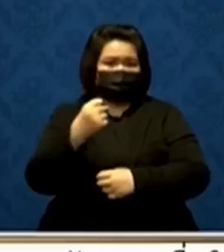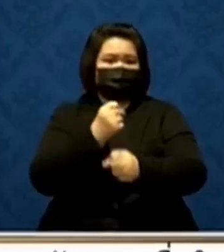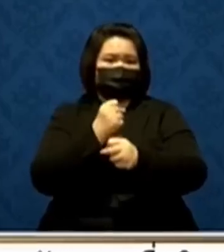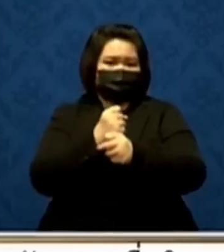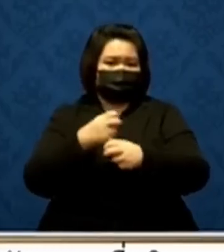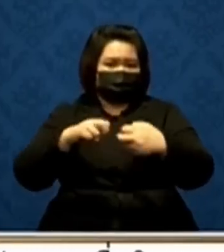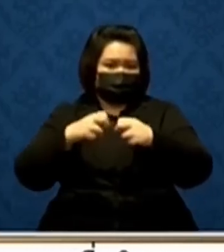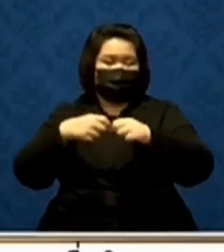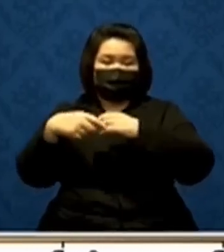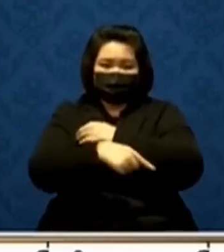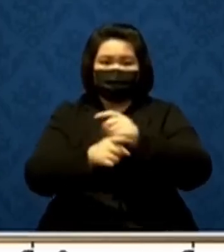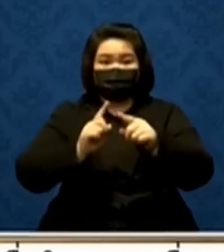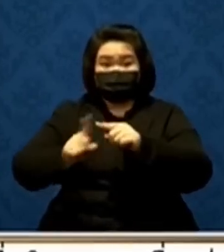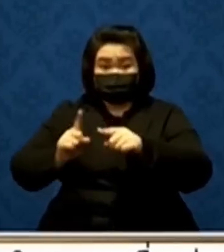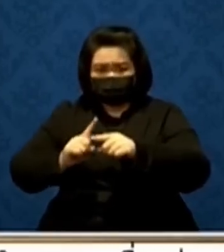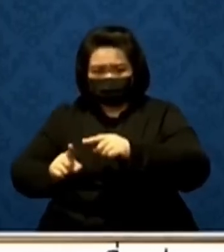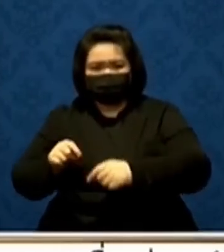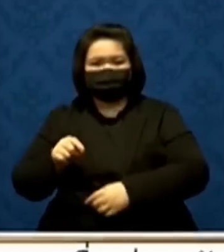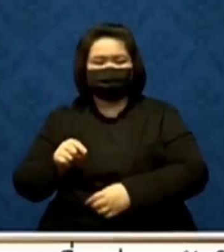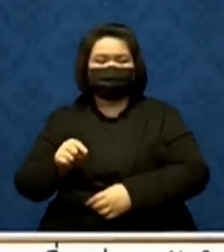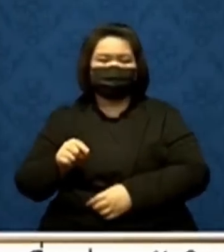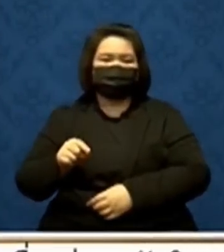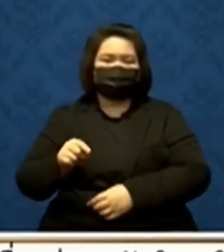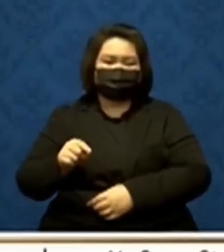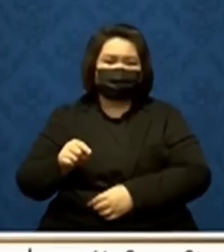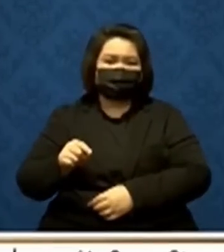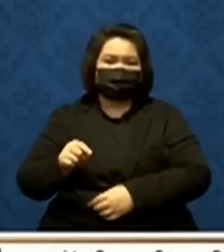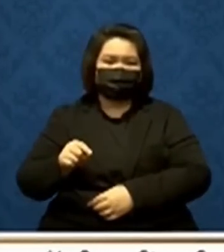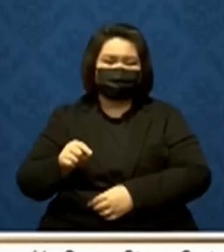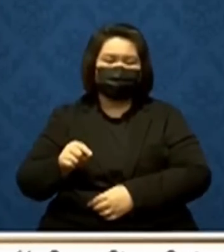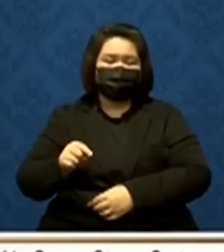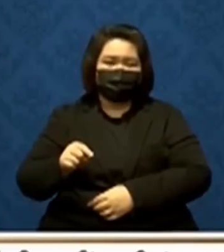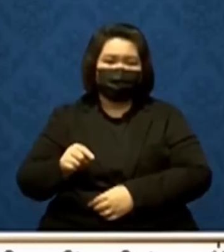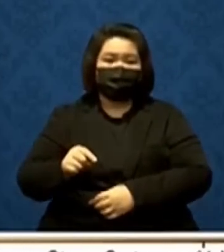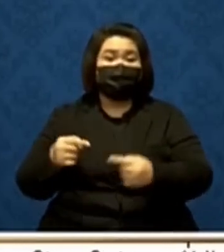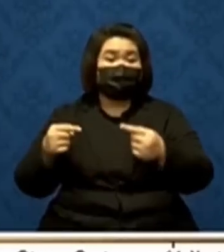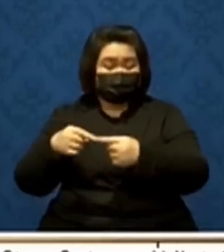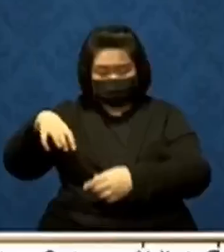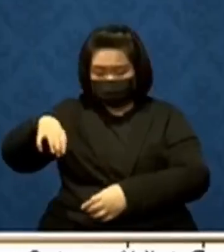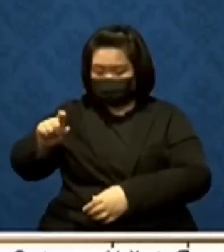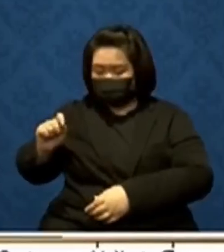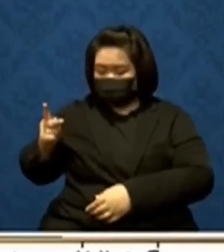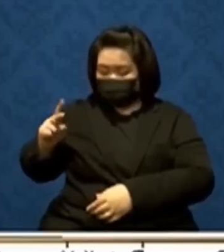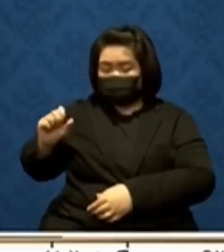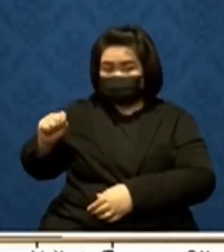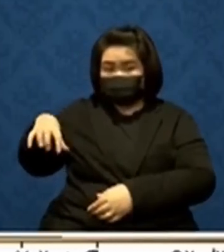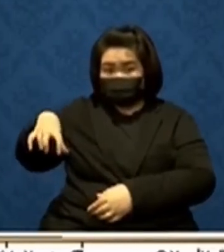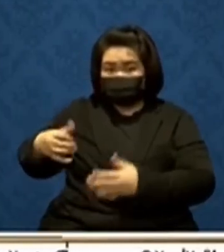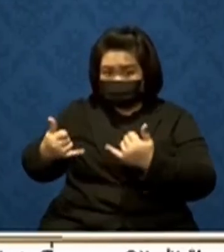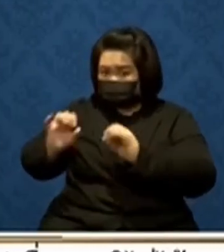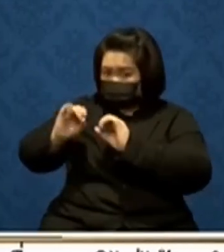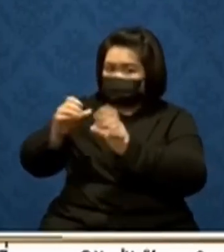ทุจริตและความไม่โปร่งใสค่ะและความโปร่งใสของอ.ก.ค.ศ.ในยุคนี้